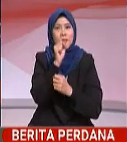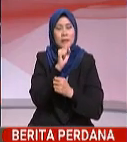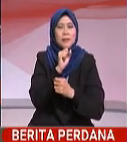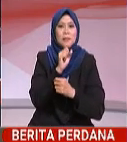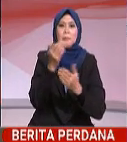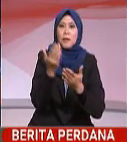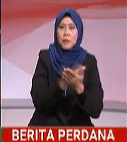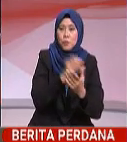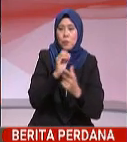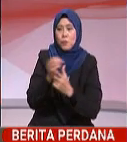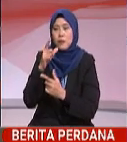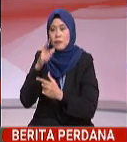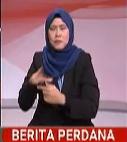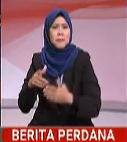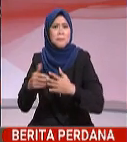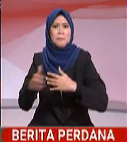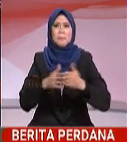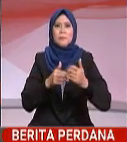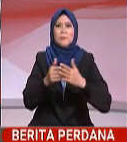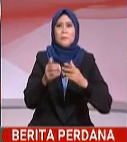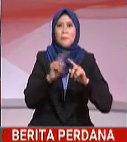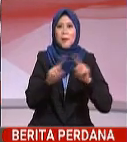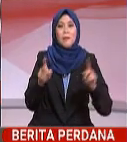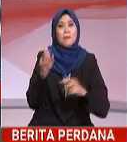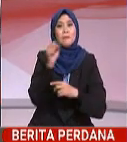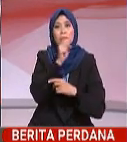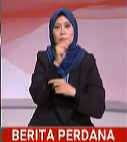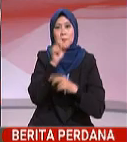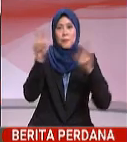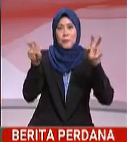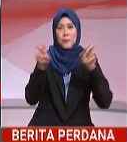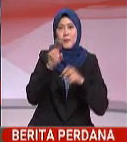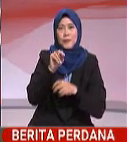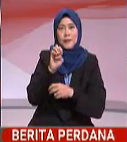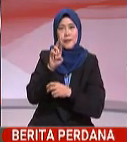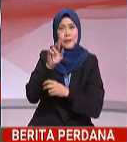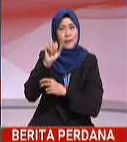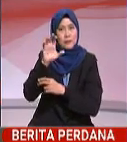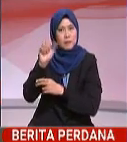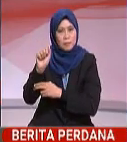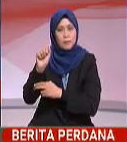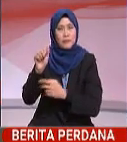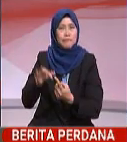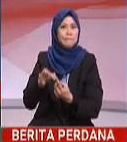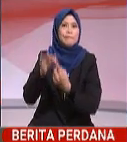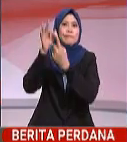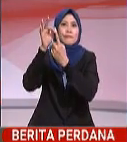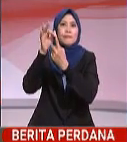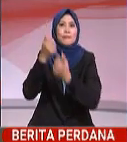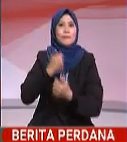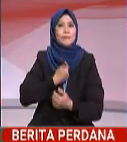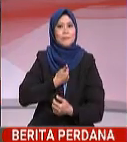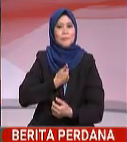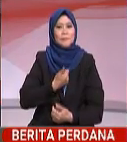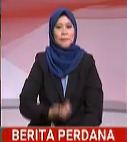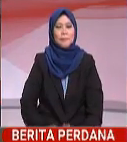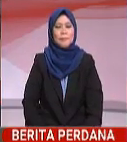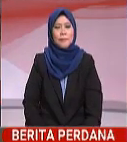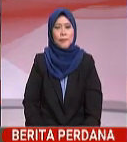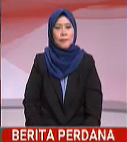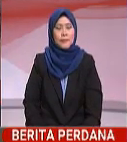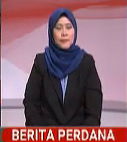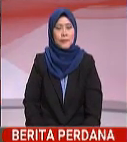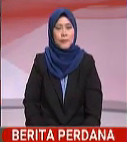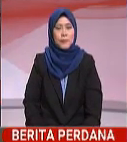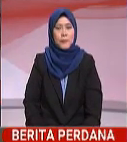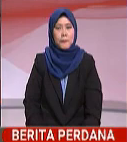ada baharu atau lama. Apatah lagi single Neraca punya keistimewaan tersendiri. Untuk